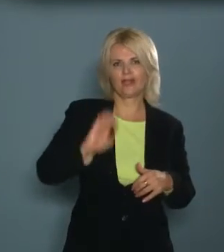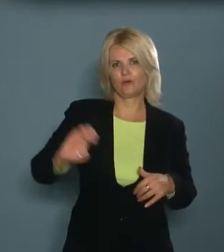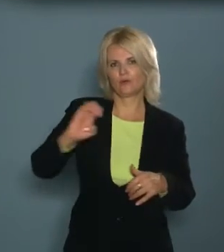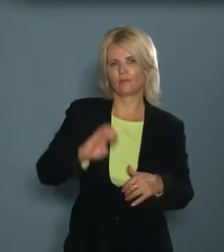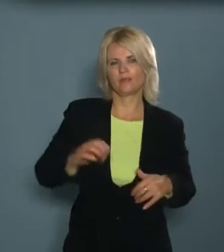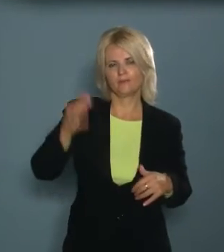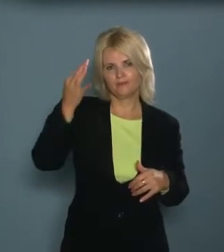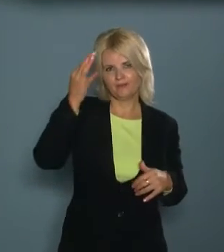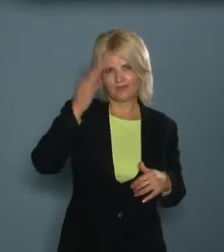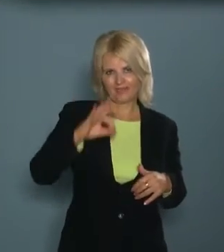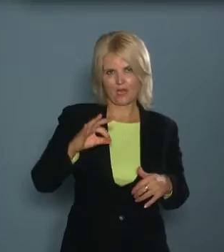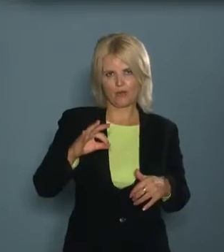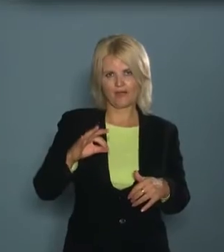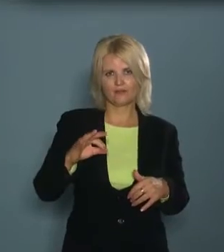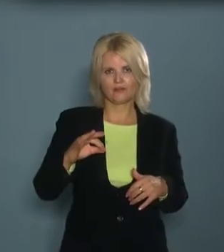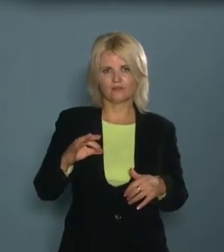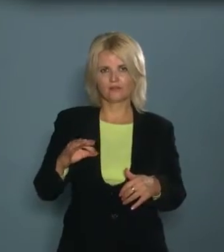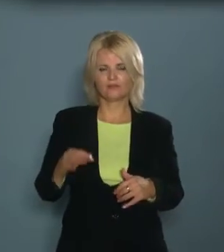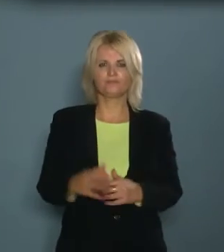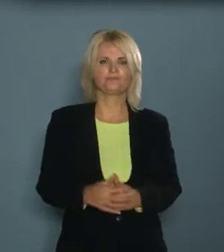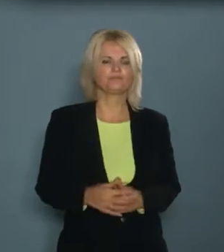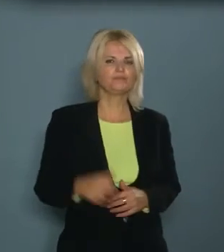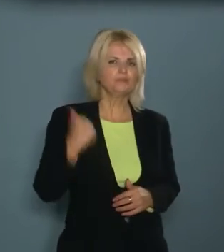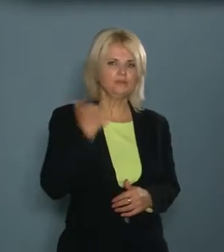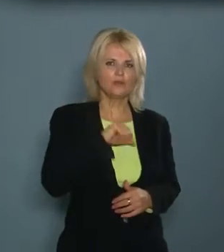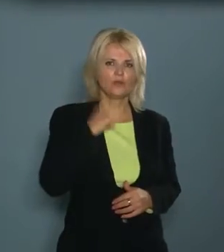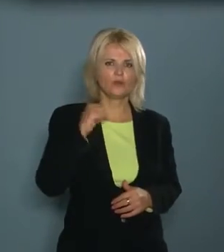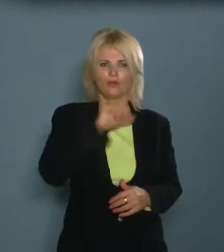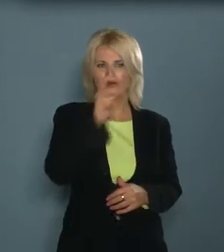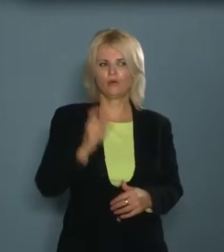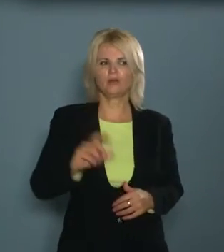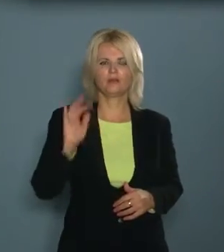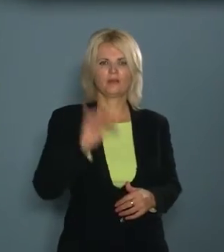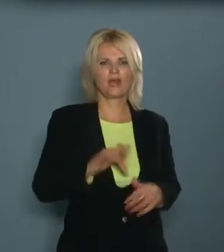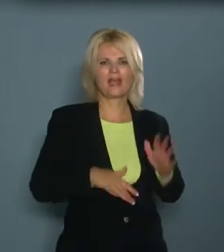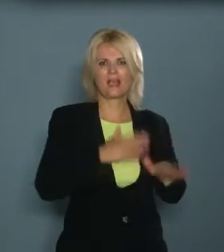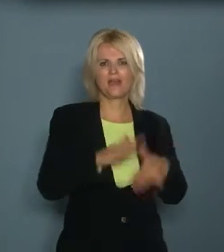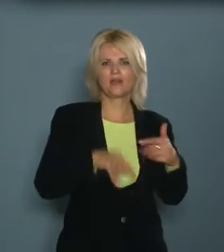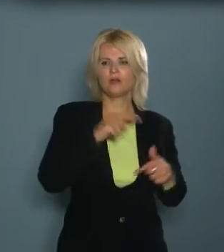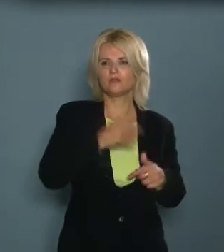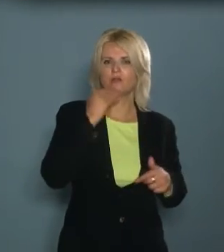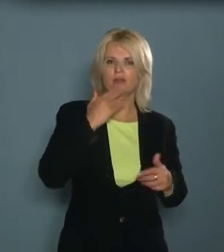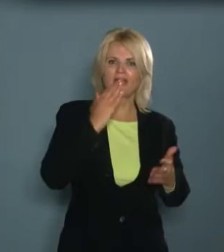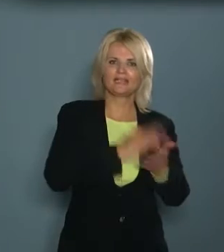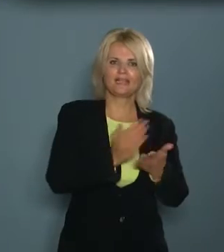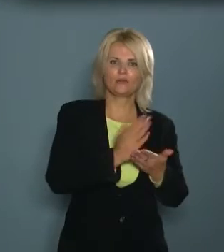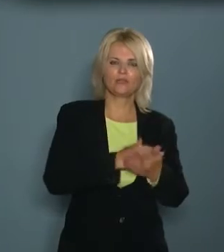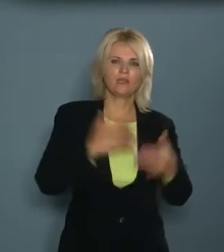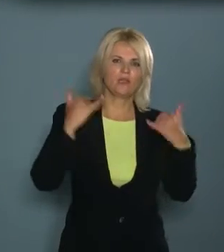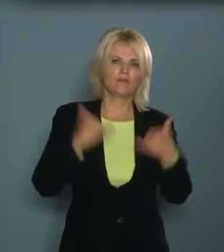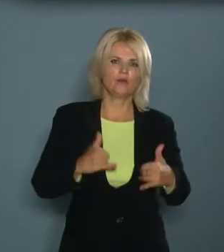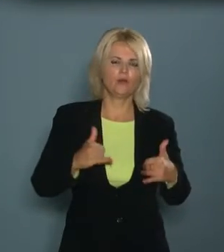a német, persze ezt mind ráfogva a görögökre meg az olaszokra, mert hogy azokat szeretnék majd szétosztani, a fölöslegessé